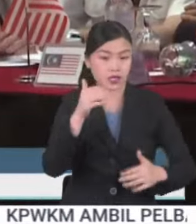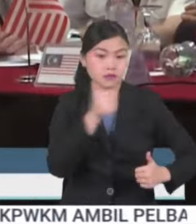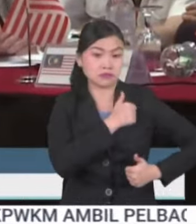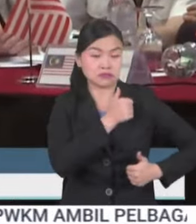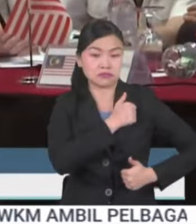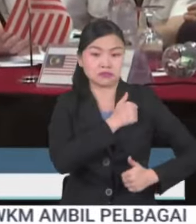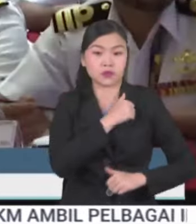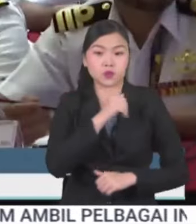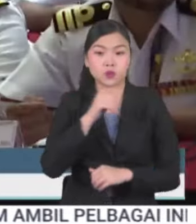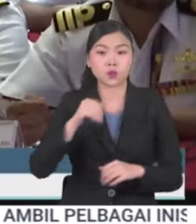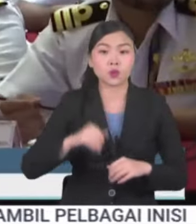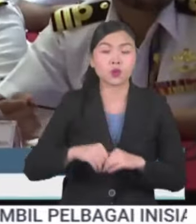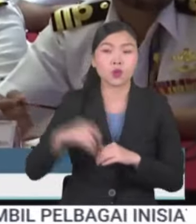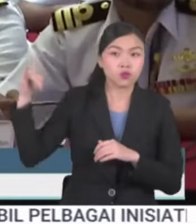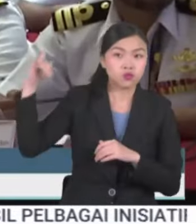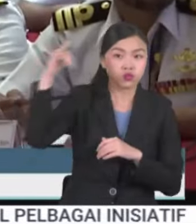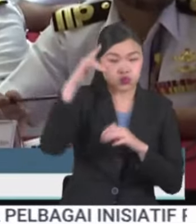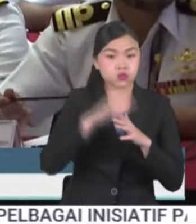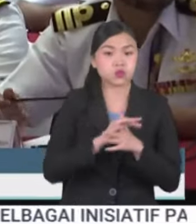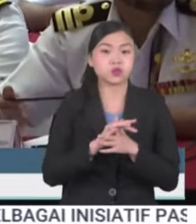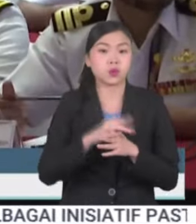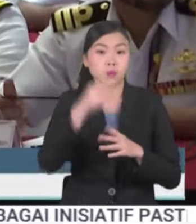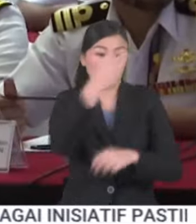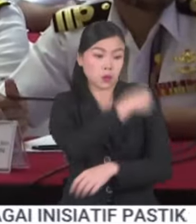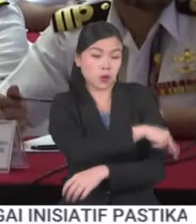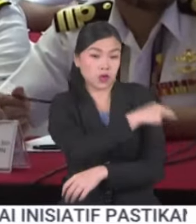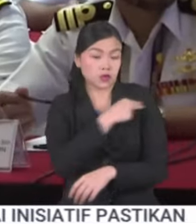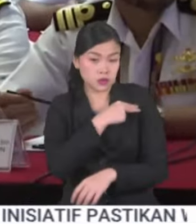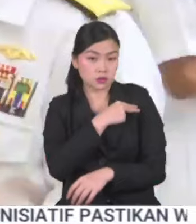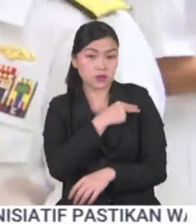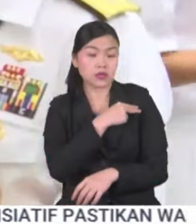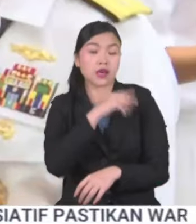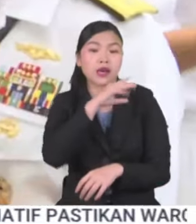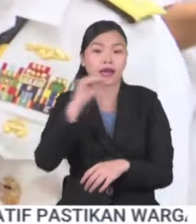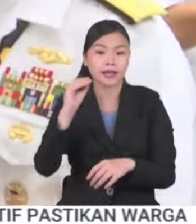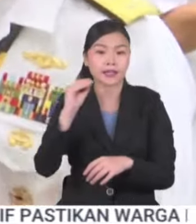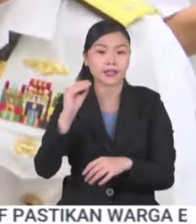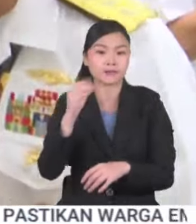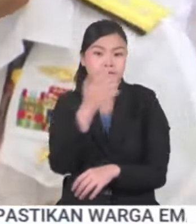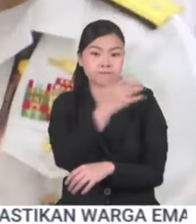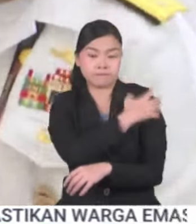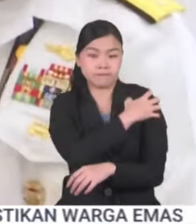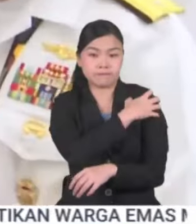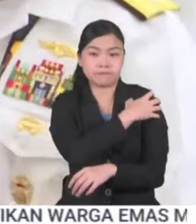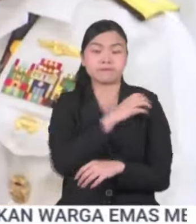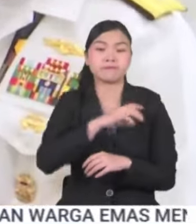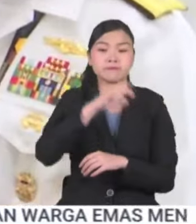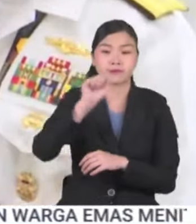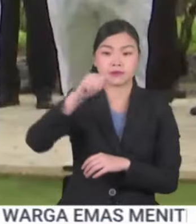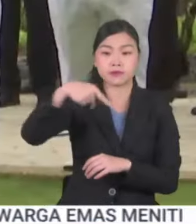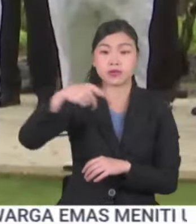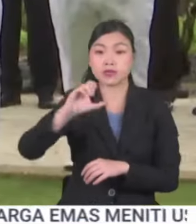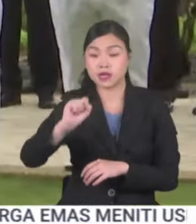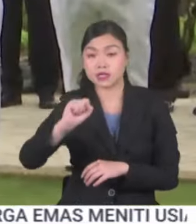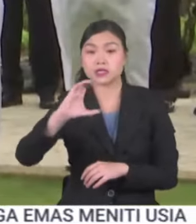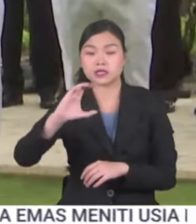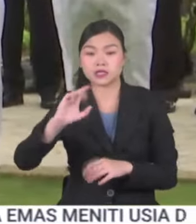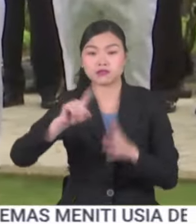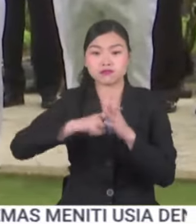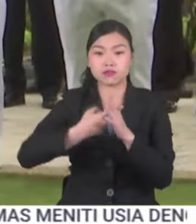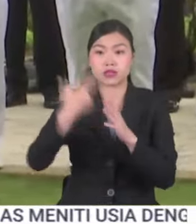Hospital angkatan tentera wilayah Kota Kinabalu dan agensi penguatkuasaan maritim Malaysia apsc berlangsung 3 hari